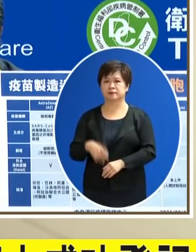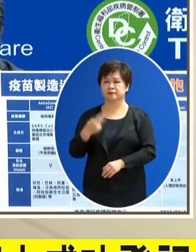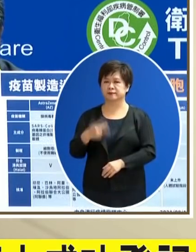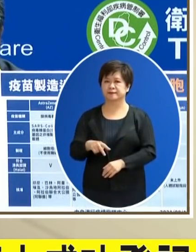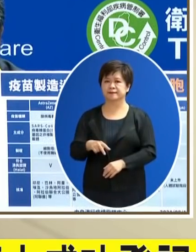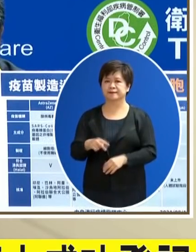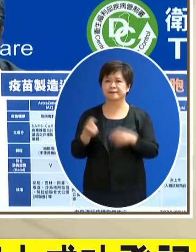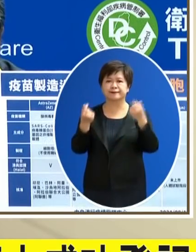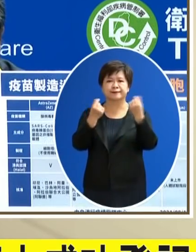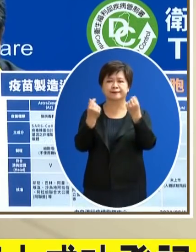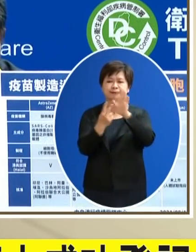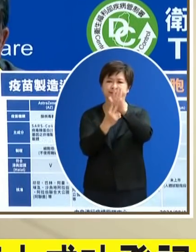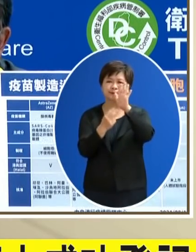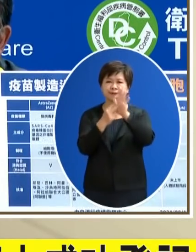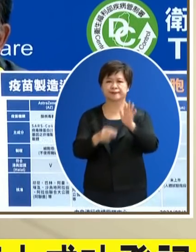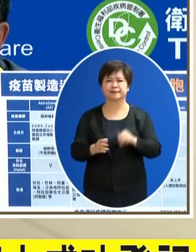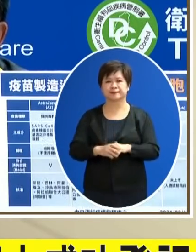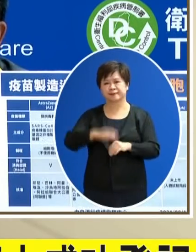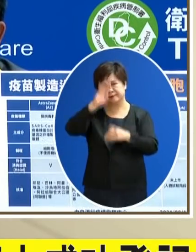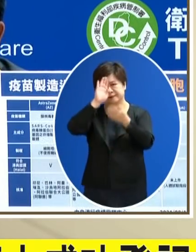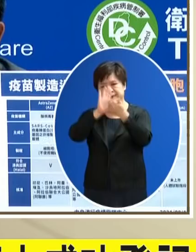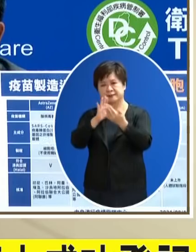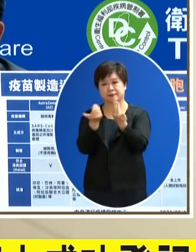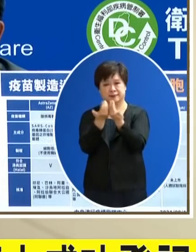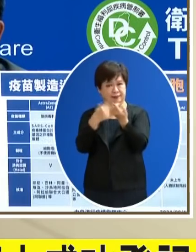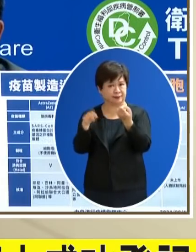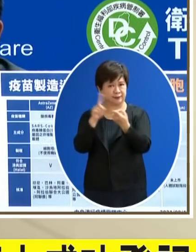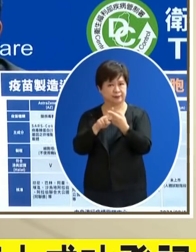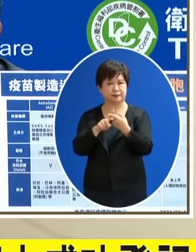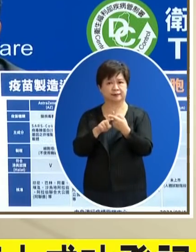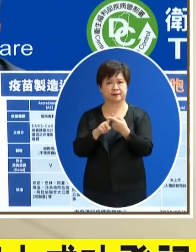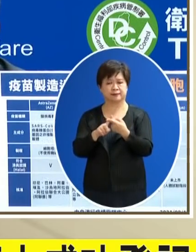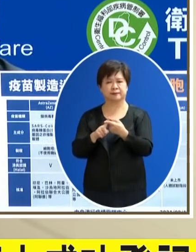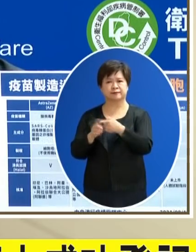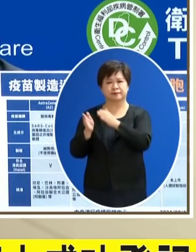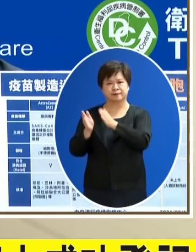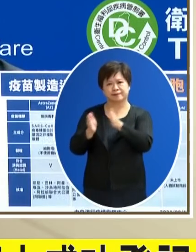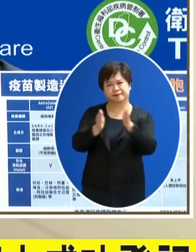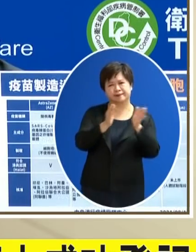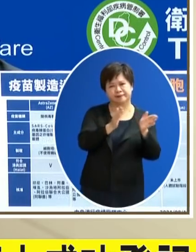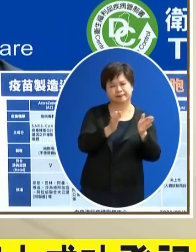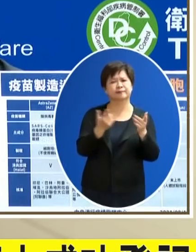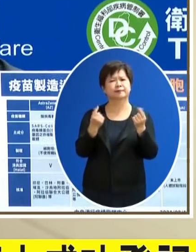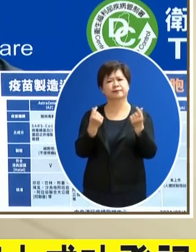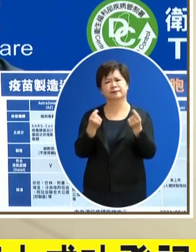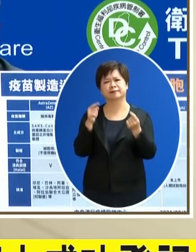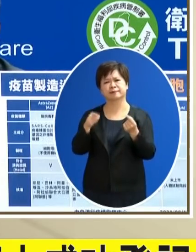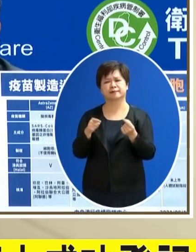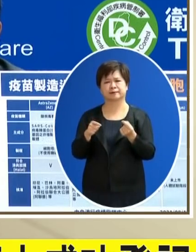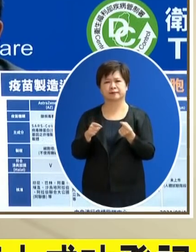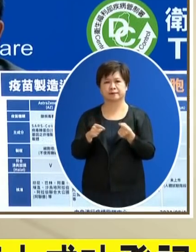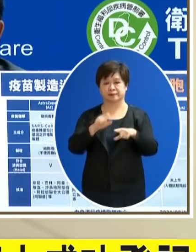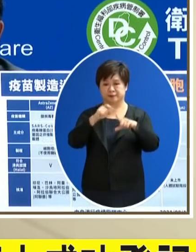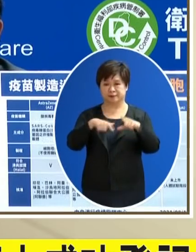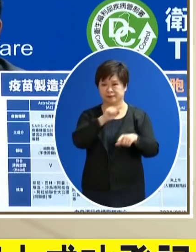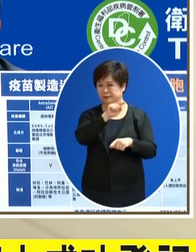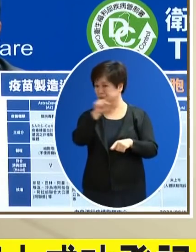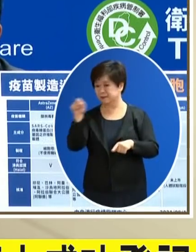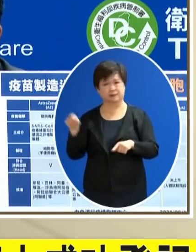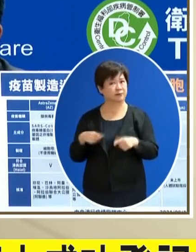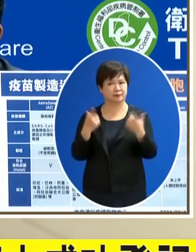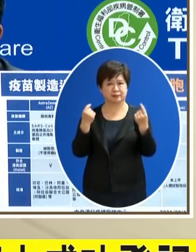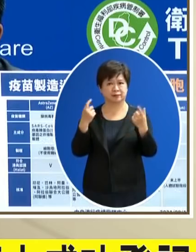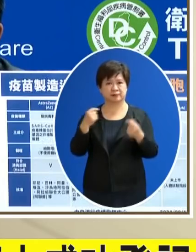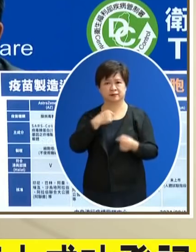相关的可能是一个免疫反应比较相对的低下的，都会有这样的一个问题，所有的厂牌都一样，我们并不